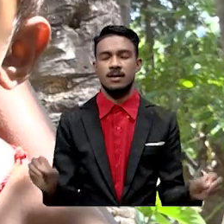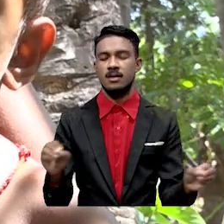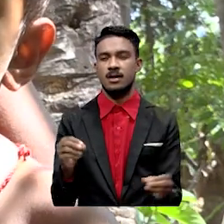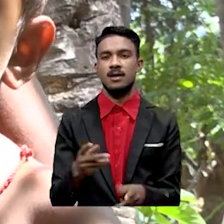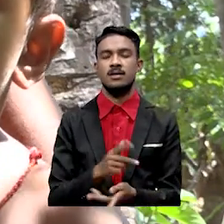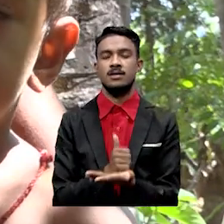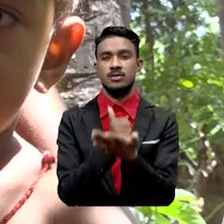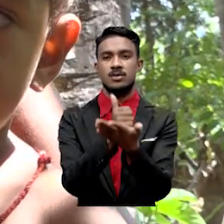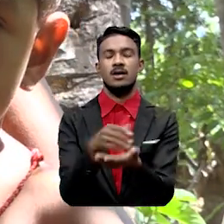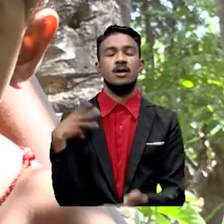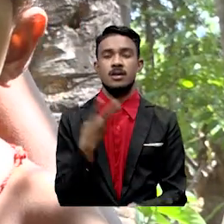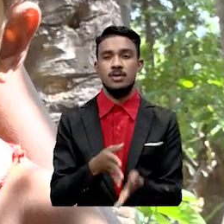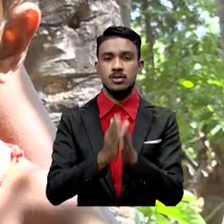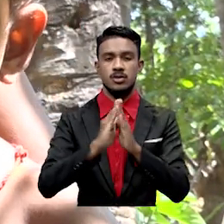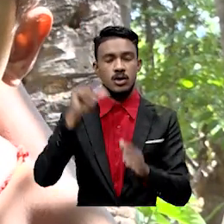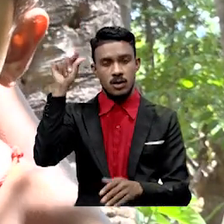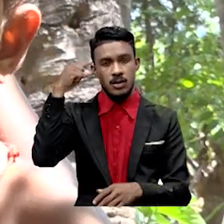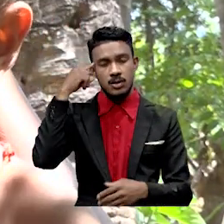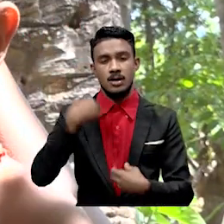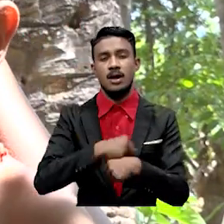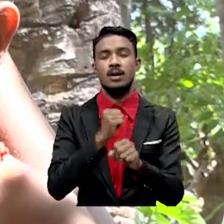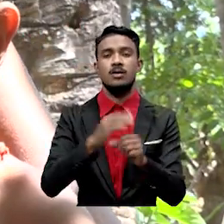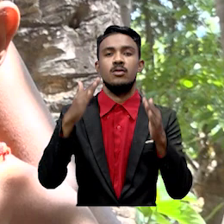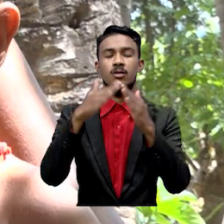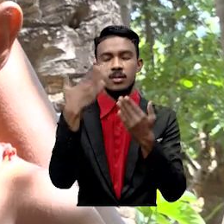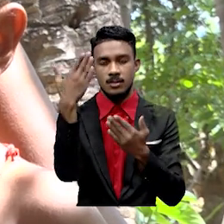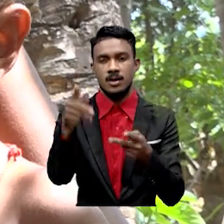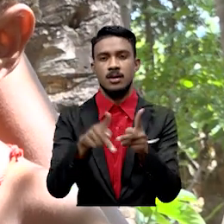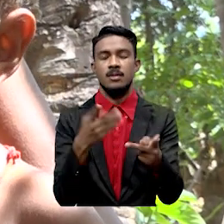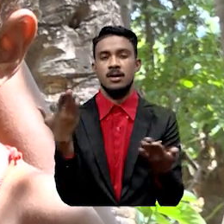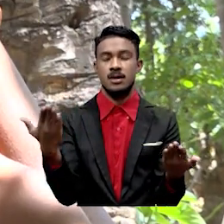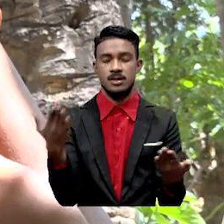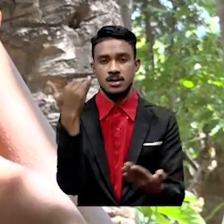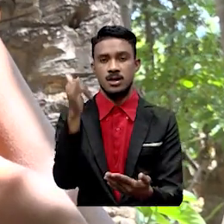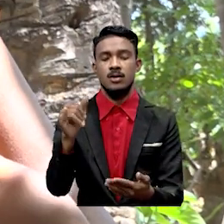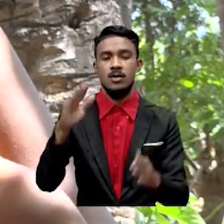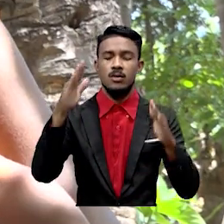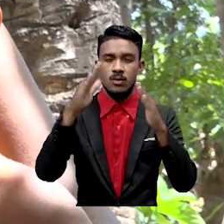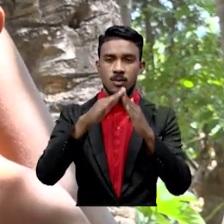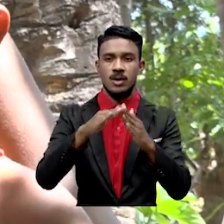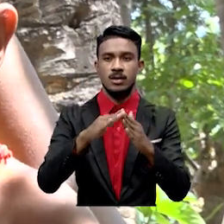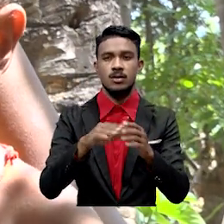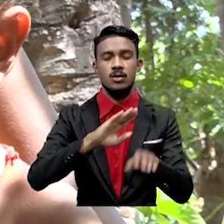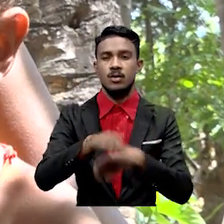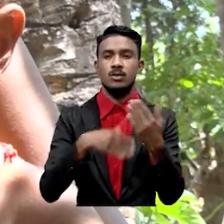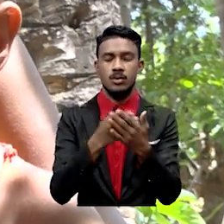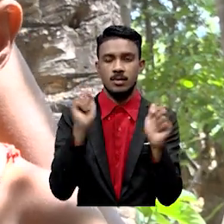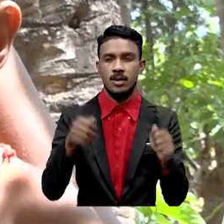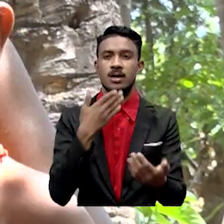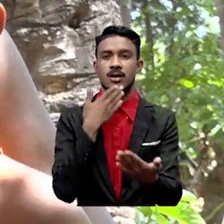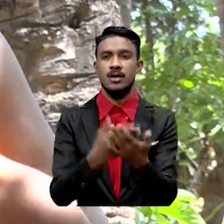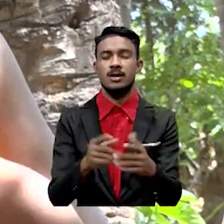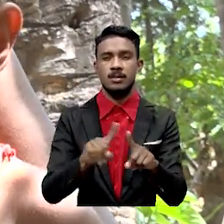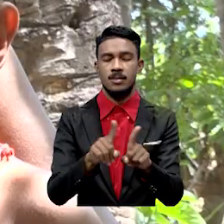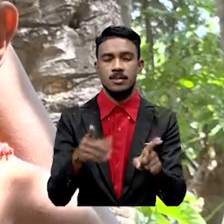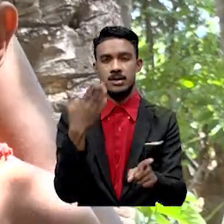Am husu gover sada halirit ema ida sene ngum bahak. Batu ta am la husu amare umade. Hutu tu ne beli dia kutu pas kira nain tu lo ne